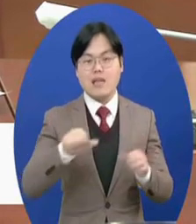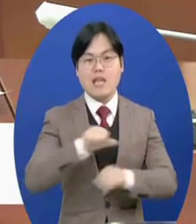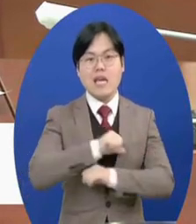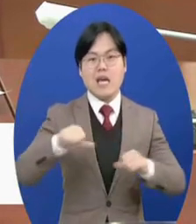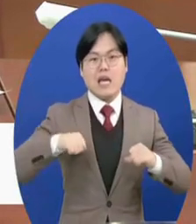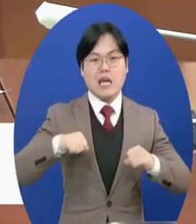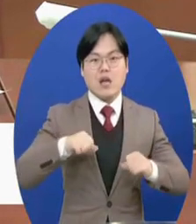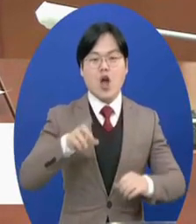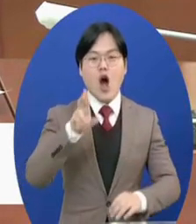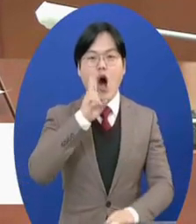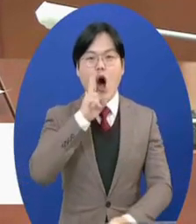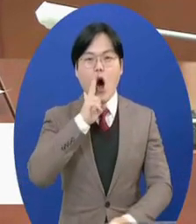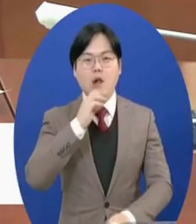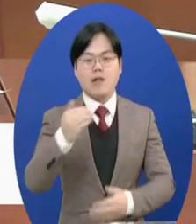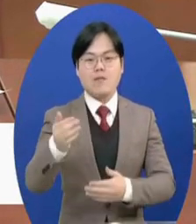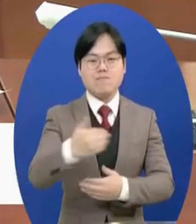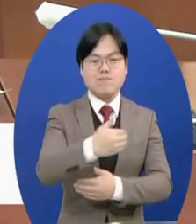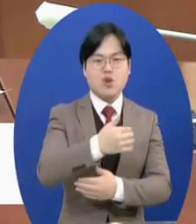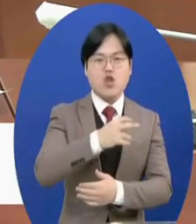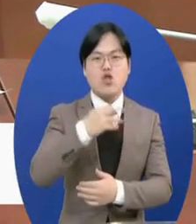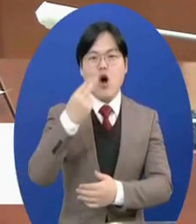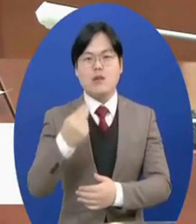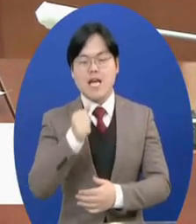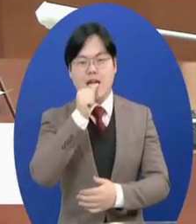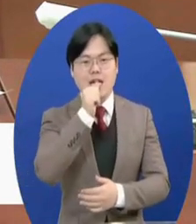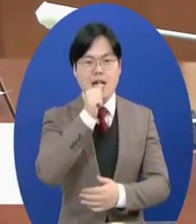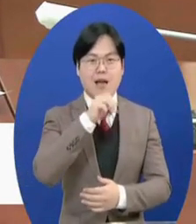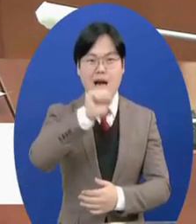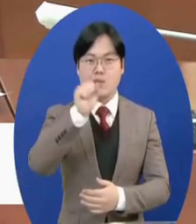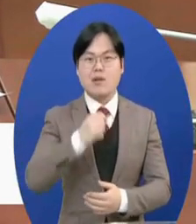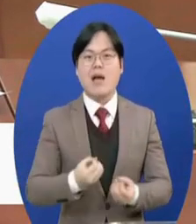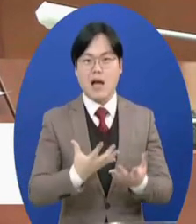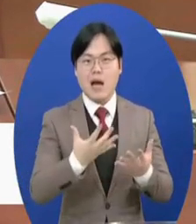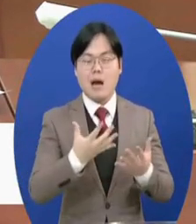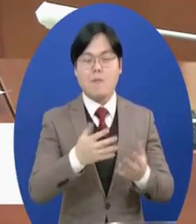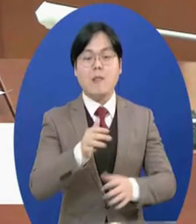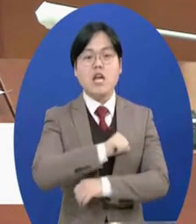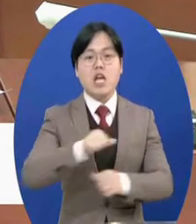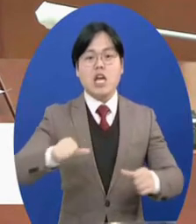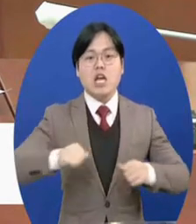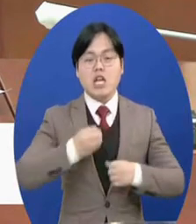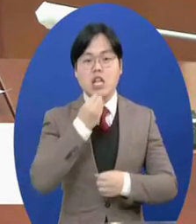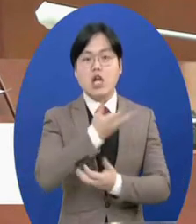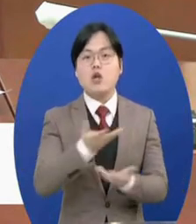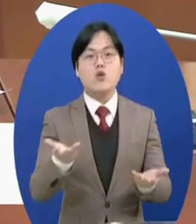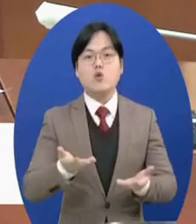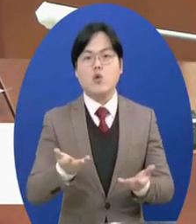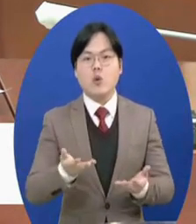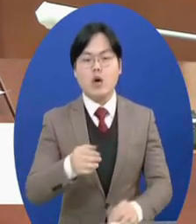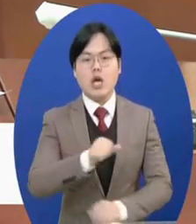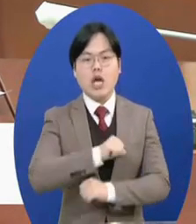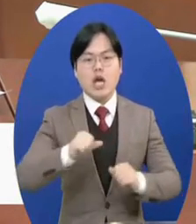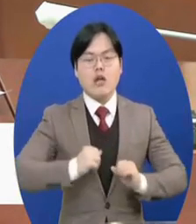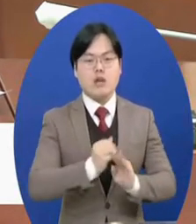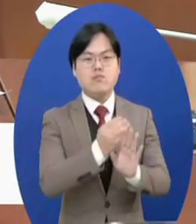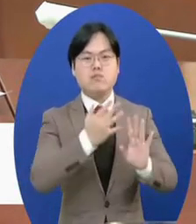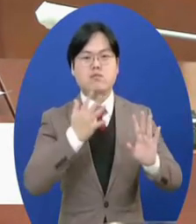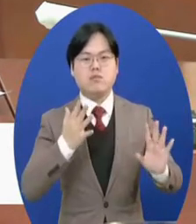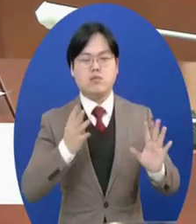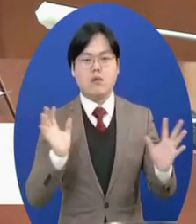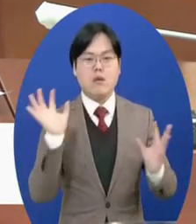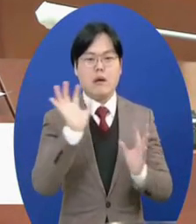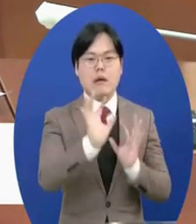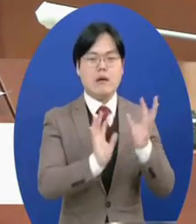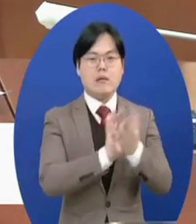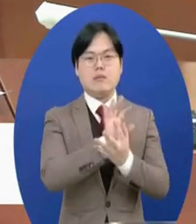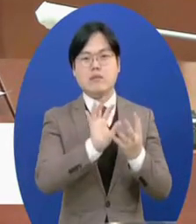хүнс нөөцлөх янз янзын асуудлууд байдгаа. Гэтэ би ард иргэдийнхээ бас нийтээр ингээл одоо энэ тэнд очирлоод оорлоод дэглэм